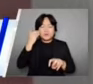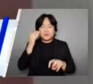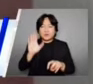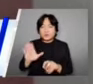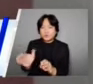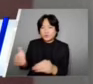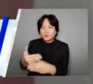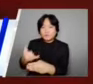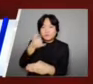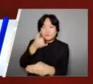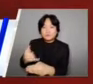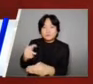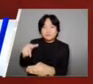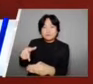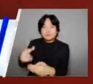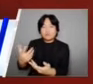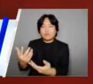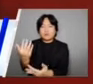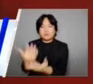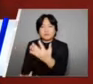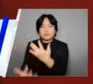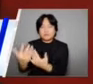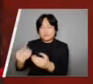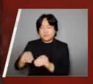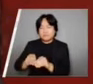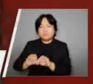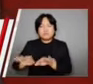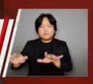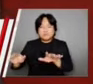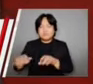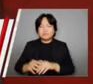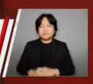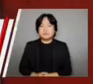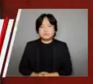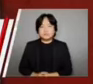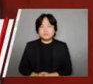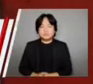mezzanine sa main building. Ang involved po natin is a mezzanine.